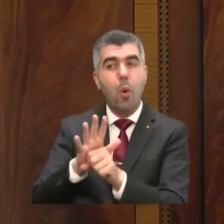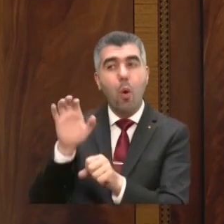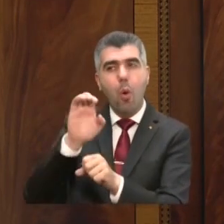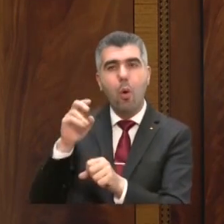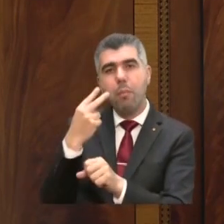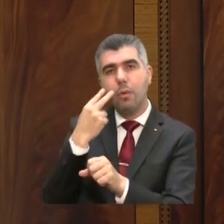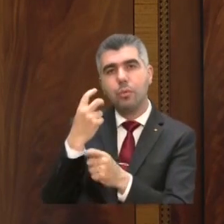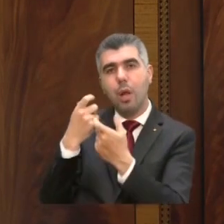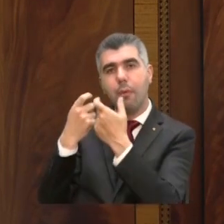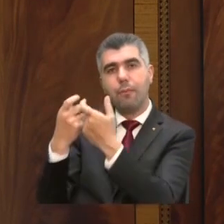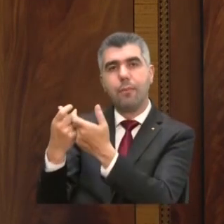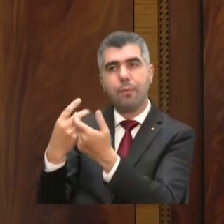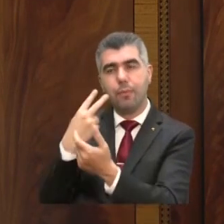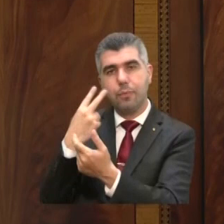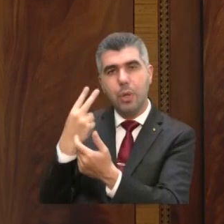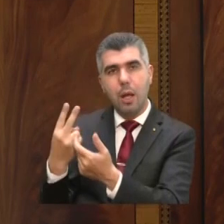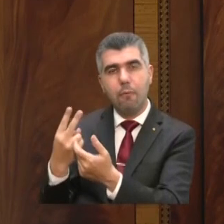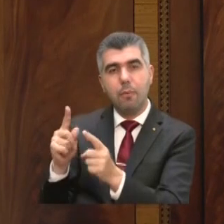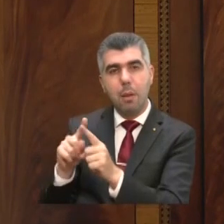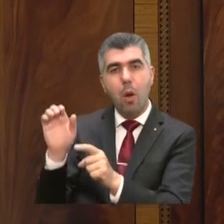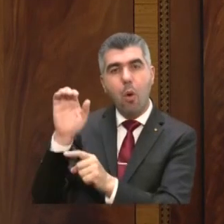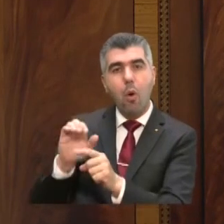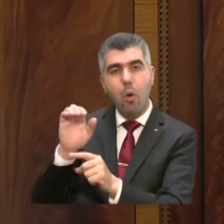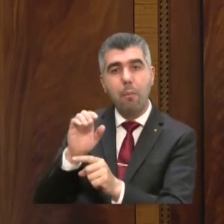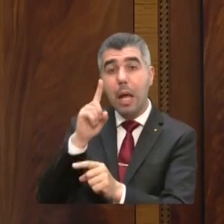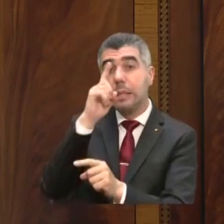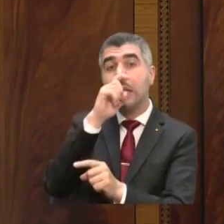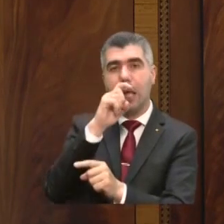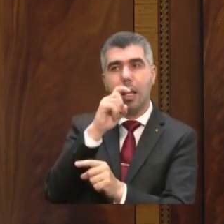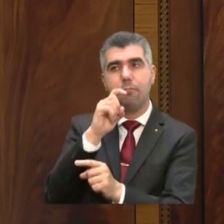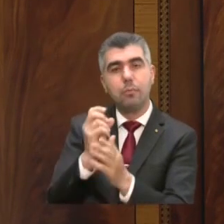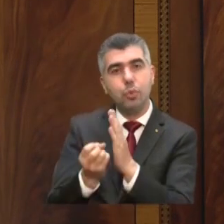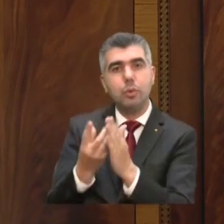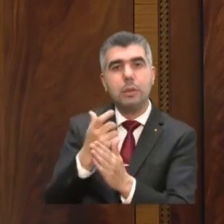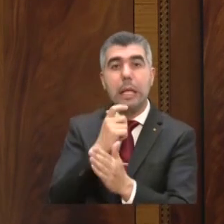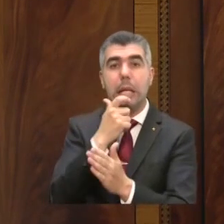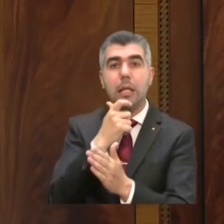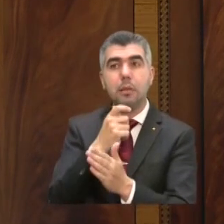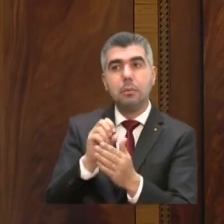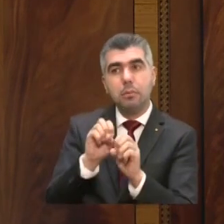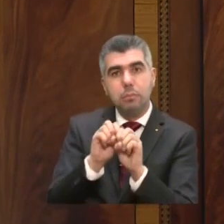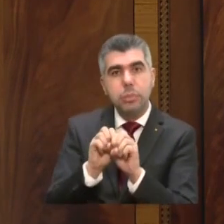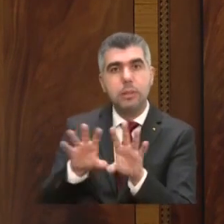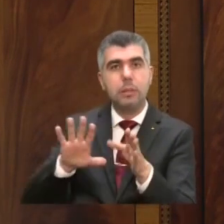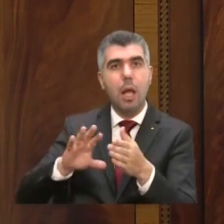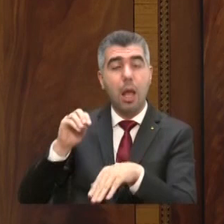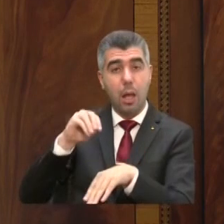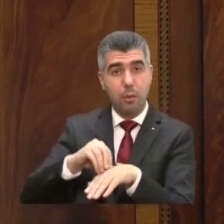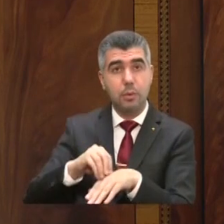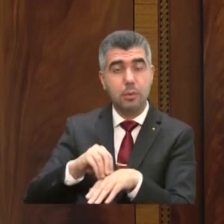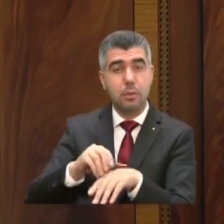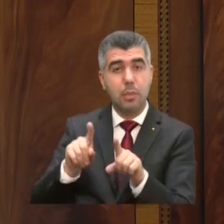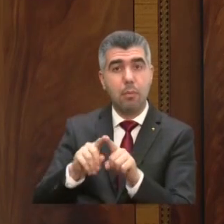le monde fait face aujourd'hui à de nouvelles vagues avec l'apparition de nouveaux variants et dessous varions du delta comme le à